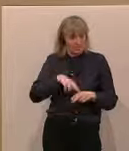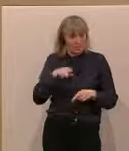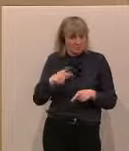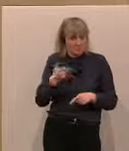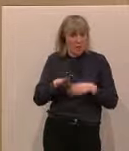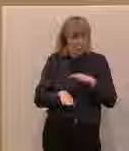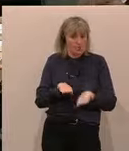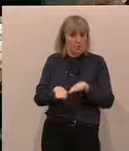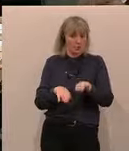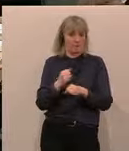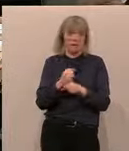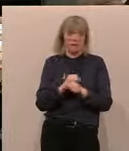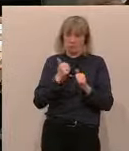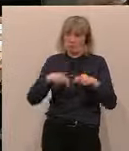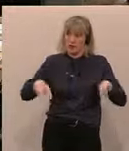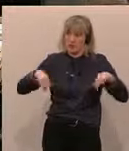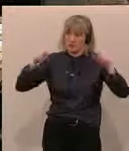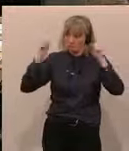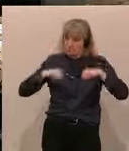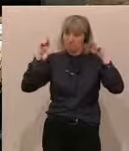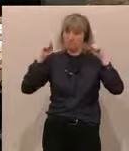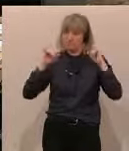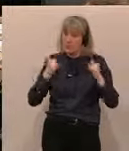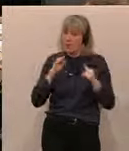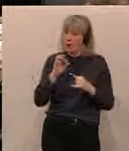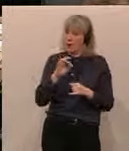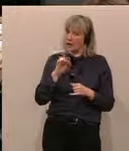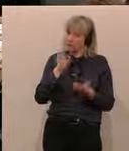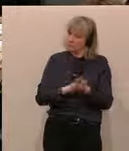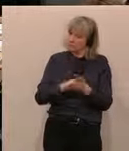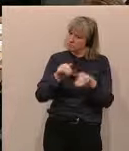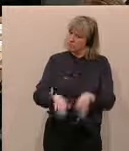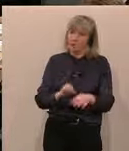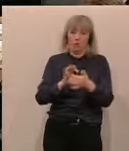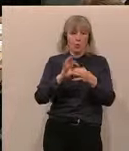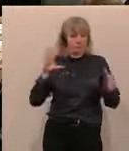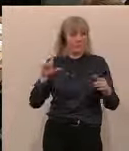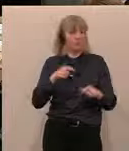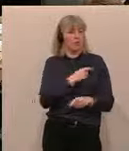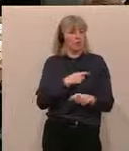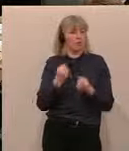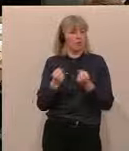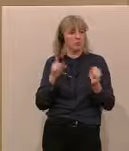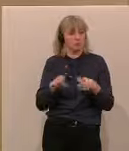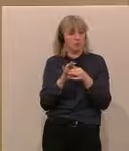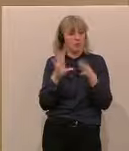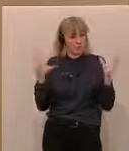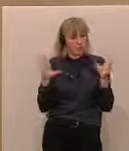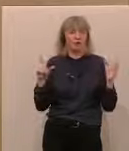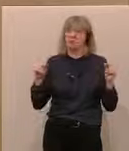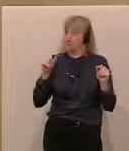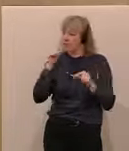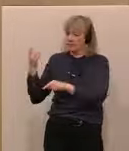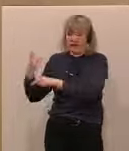anfangen, zuerst, dass wir uns einigen und einen Konsens erzielen, dass der ORF unabhängig sein muss und dass er parteipolitisch unabhängig sein muss und dass kein